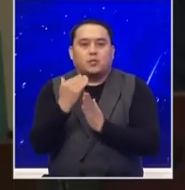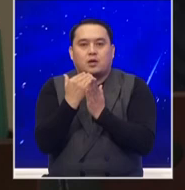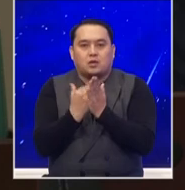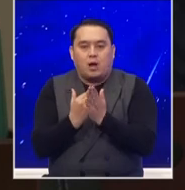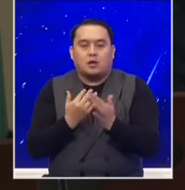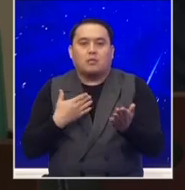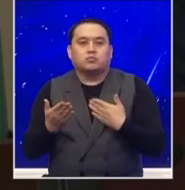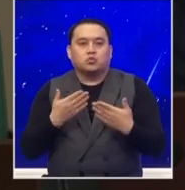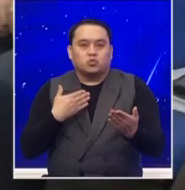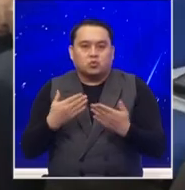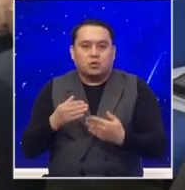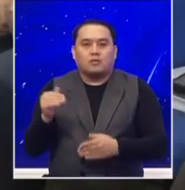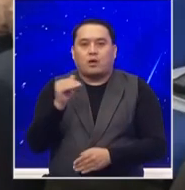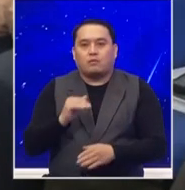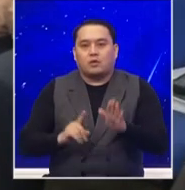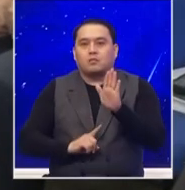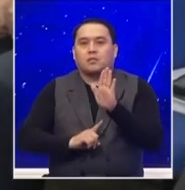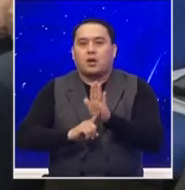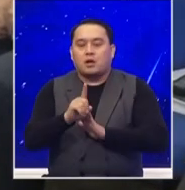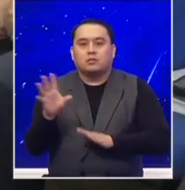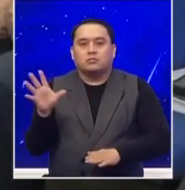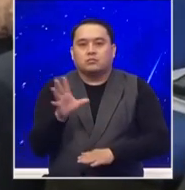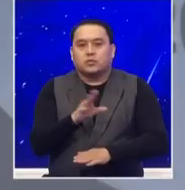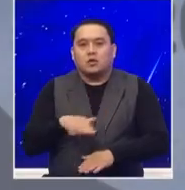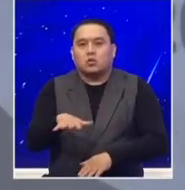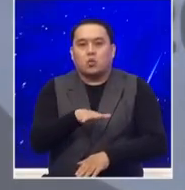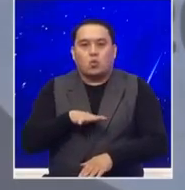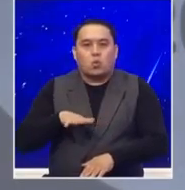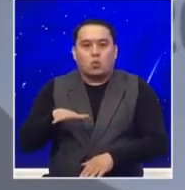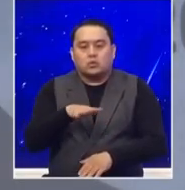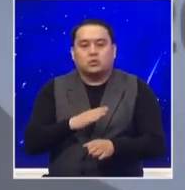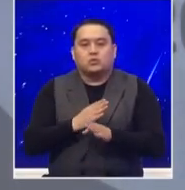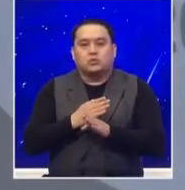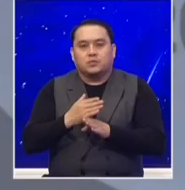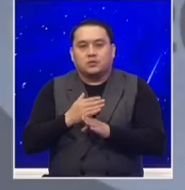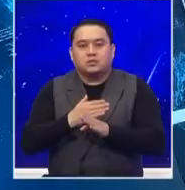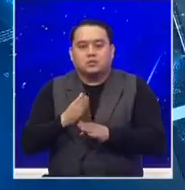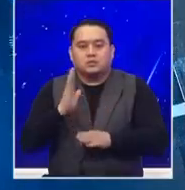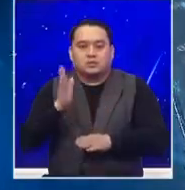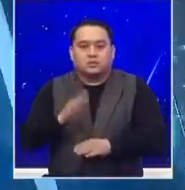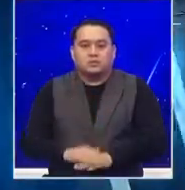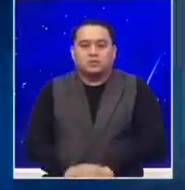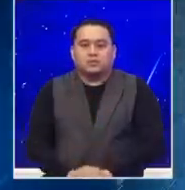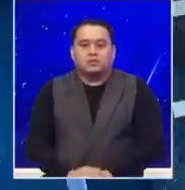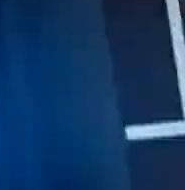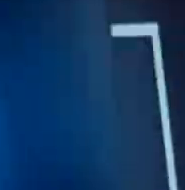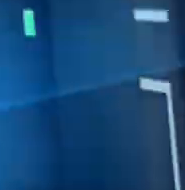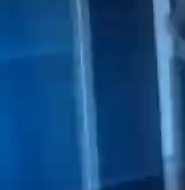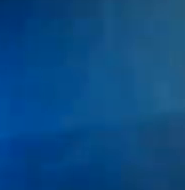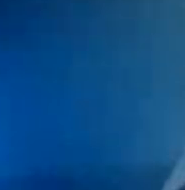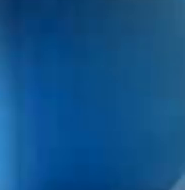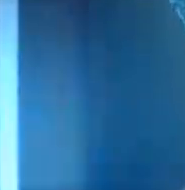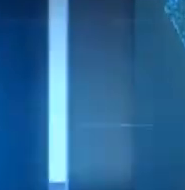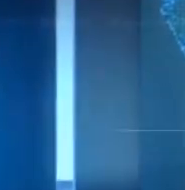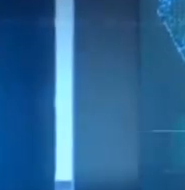бағдарламалық талқылаулар ақпан айының басына дейін барлық өңірлерде кезекпен өтетін болады. Құрманжан Қасымжанұлы,